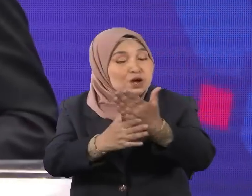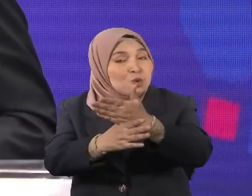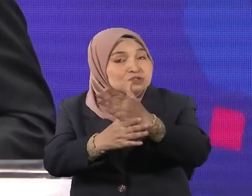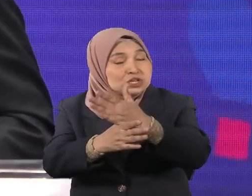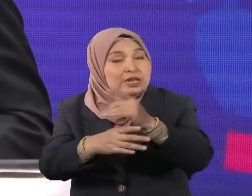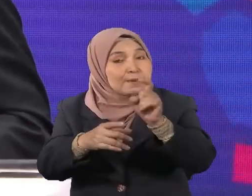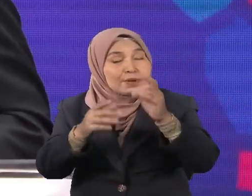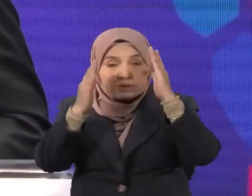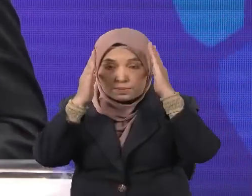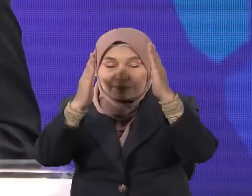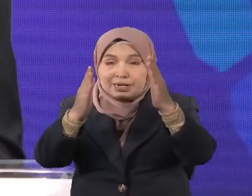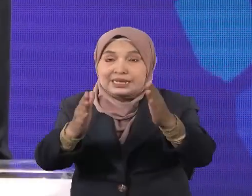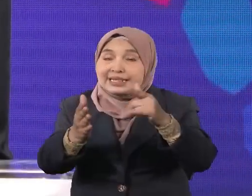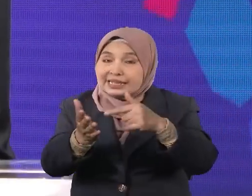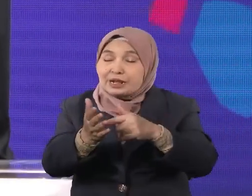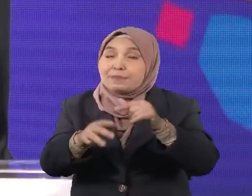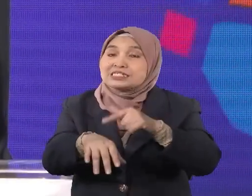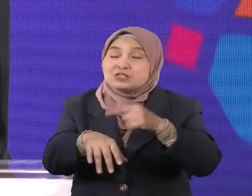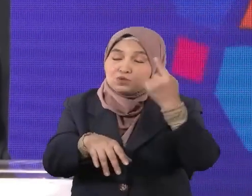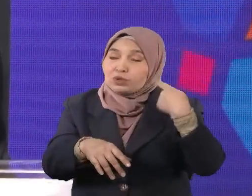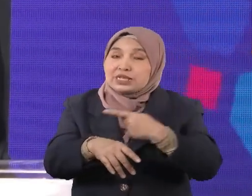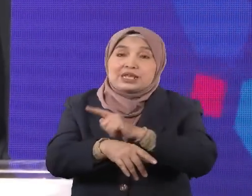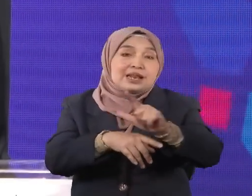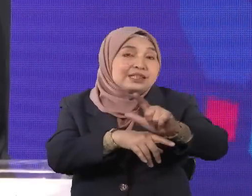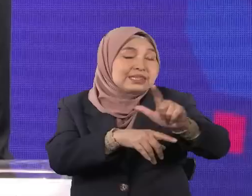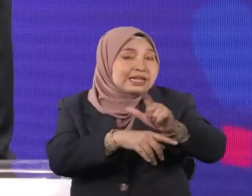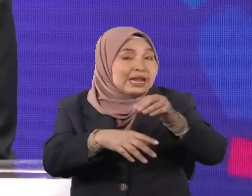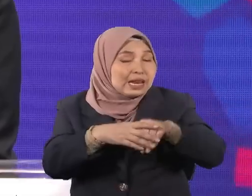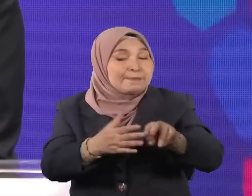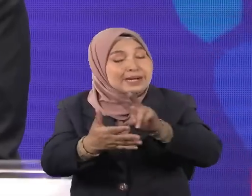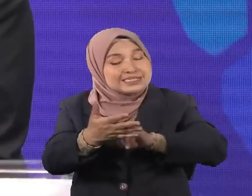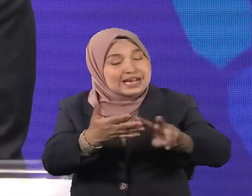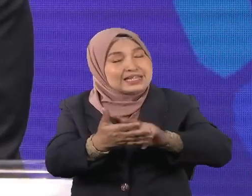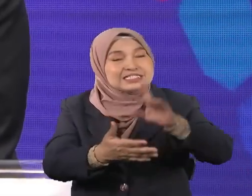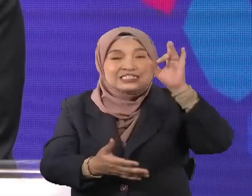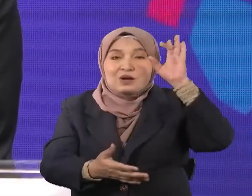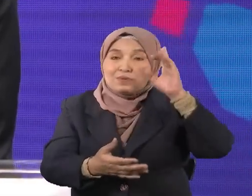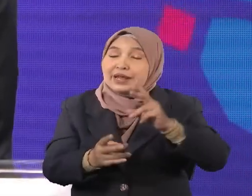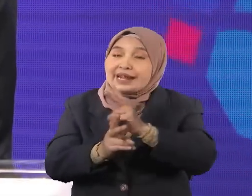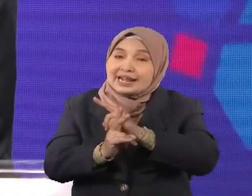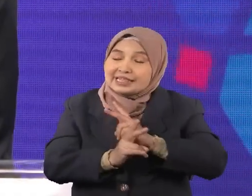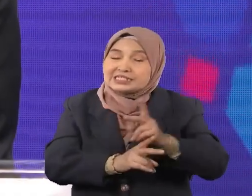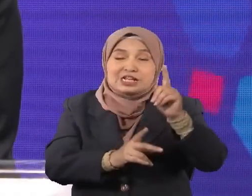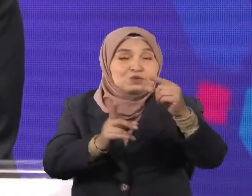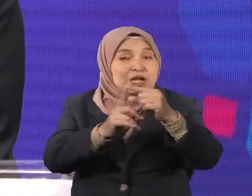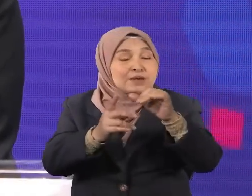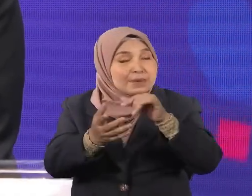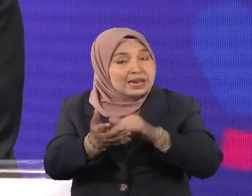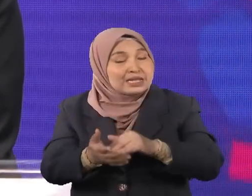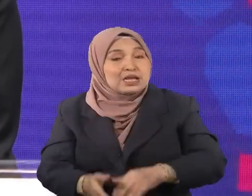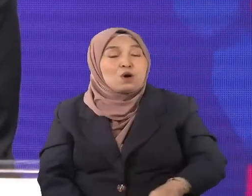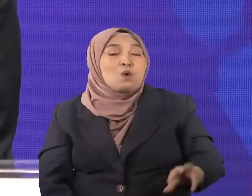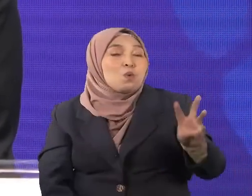diberi perhatian. Inilah masanya untuk kita praktikkan dalam bacaan insya-Allah. Hati-hati juga satu kalimah lagi,